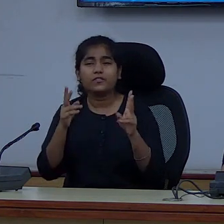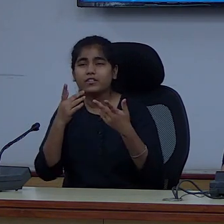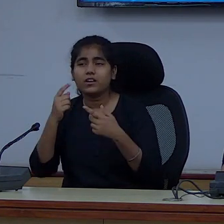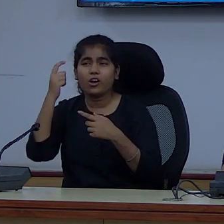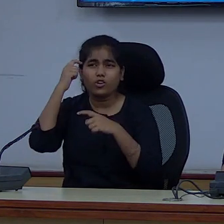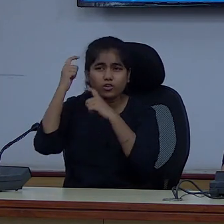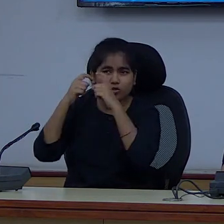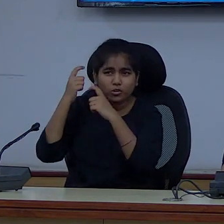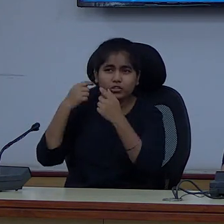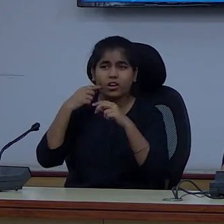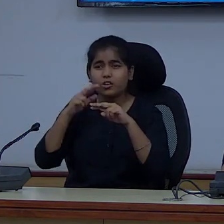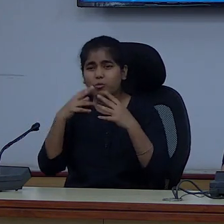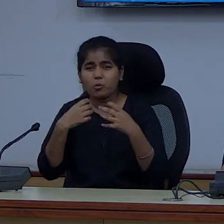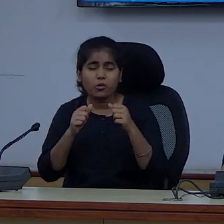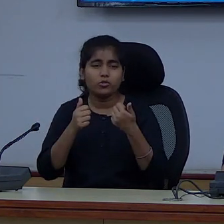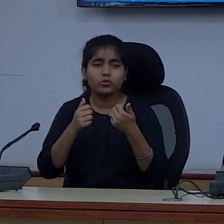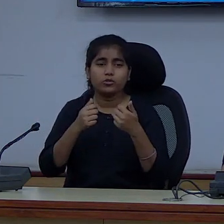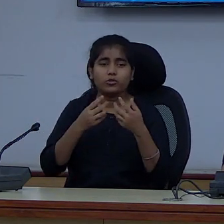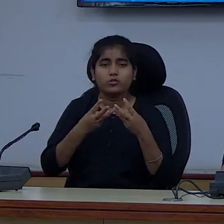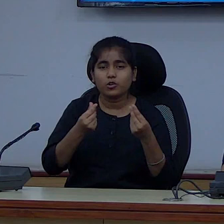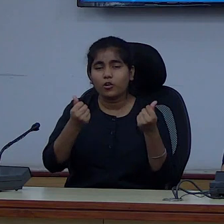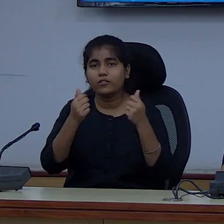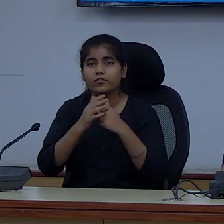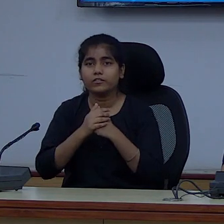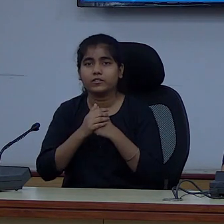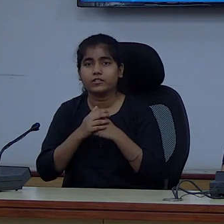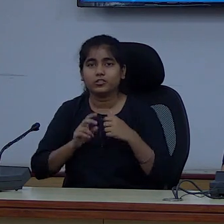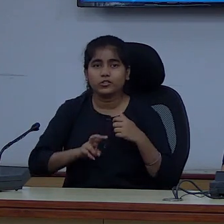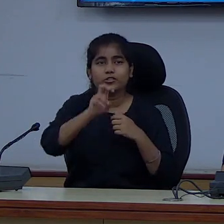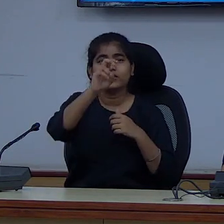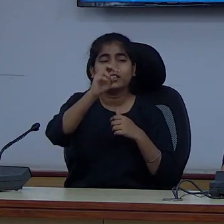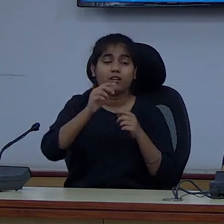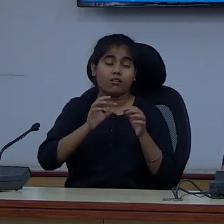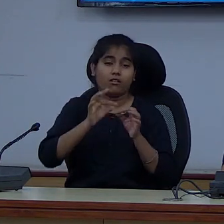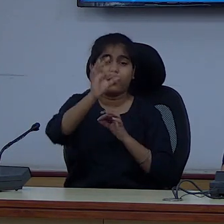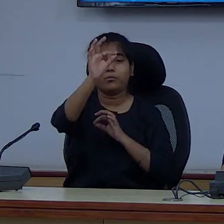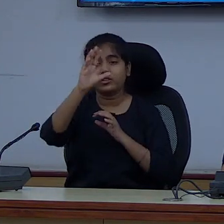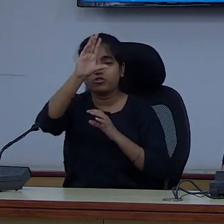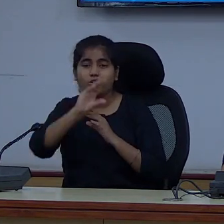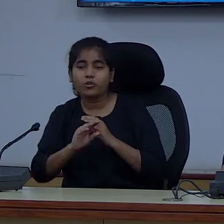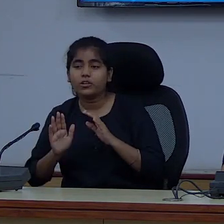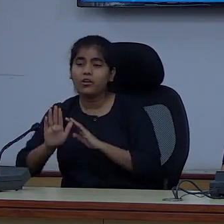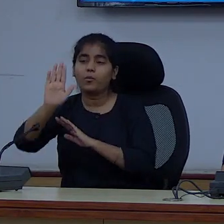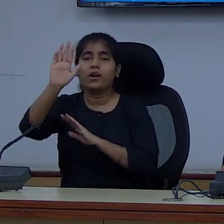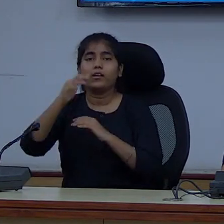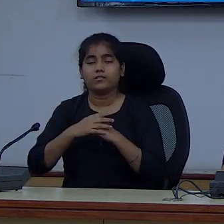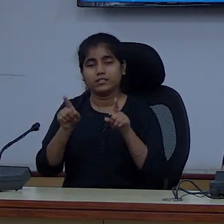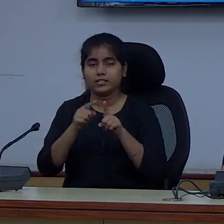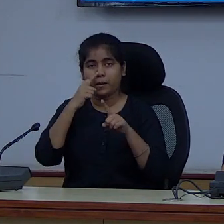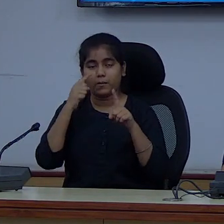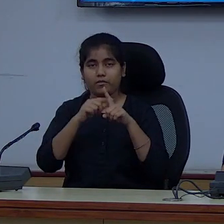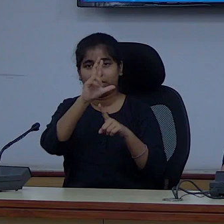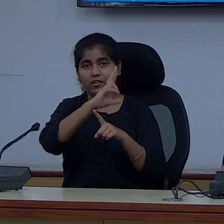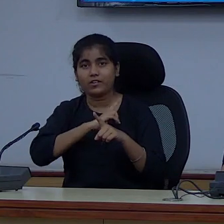खुद से कहीं ना कहीं करनी है, तो अगर बगैर की स्थिति नहीं रह जाती, फ़र्क सिर्फ सोच का है, वो अप्रोच क्या है, कहीं ना कहीं आप उसको अमल में लाने की कोशिश करें तो